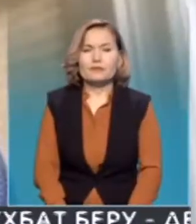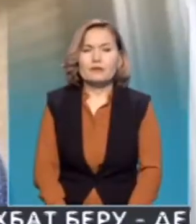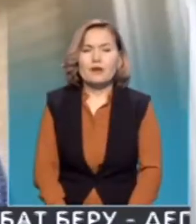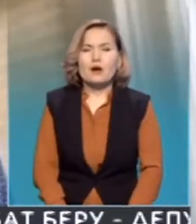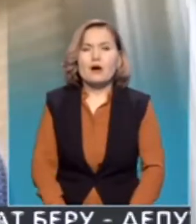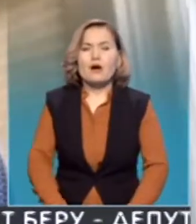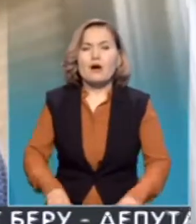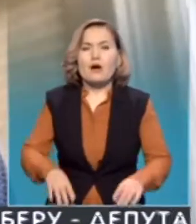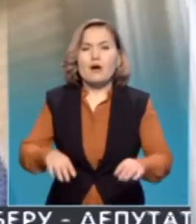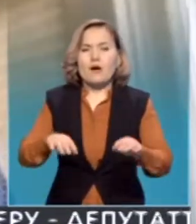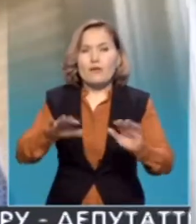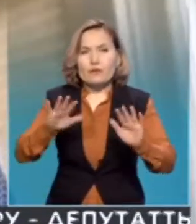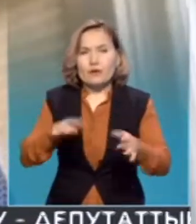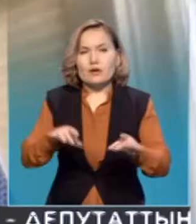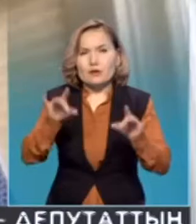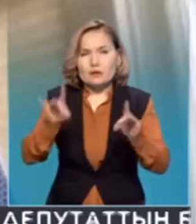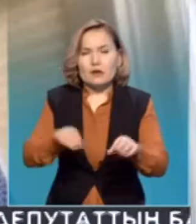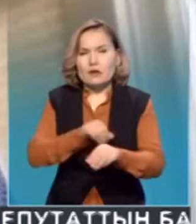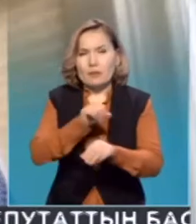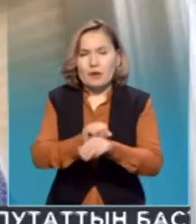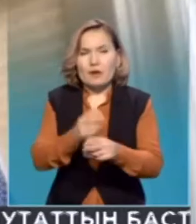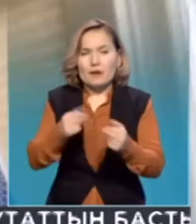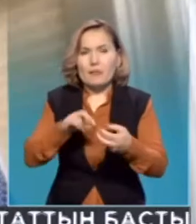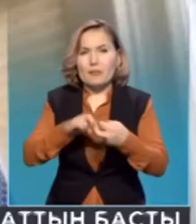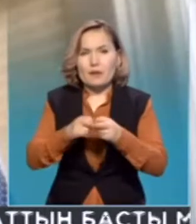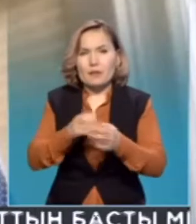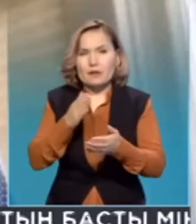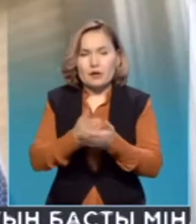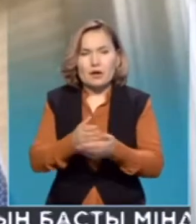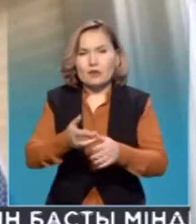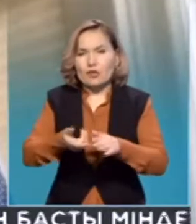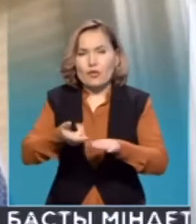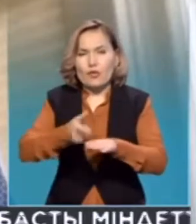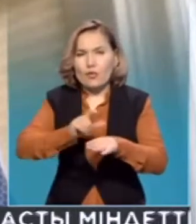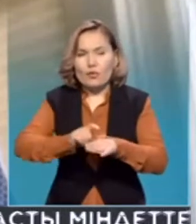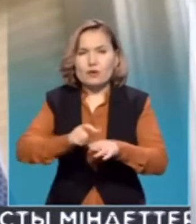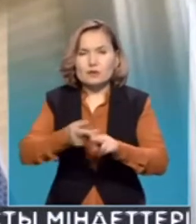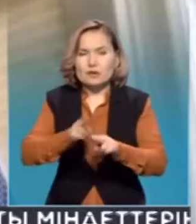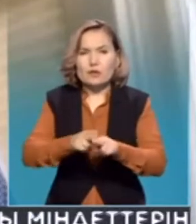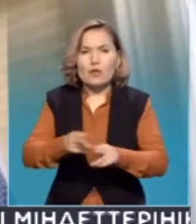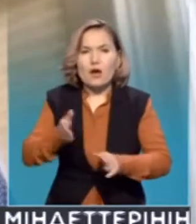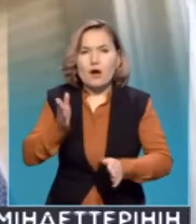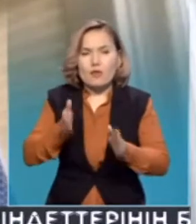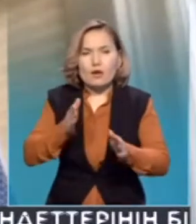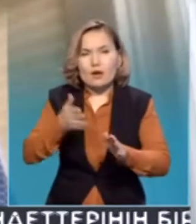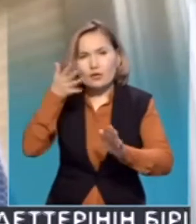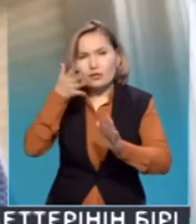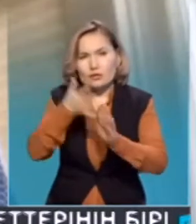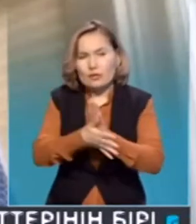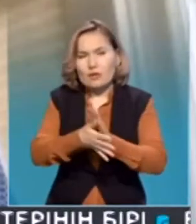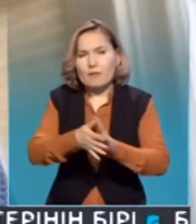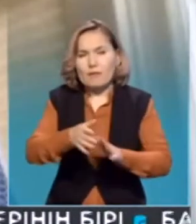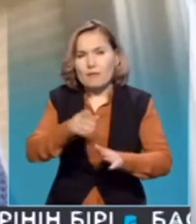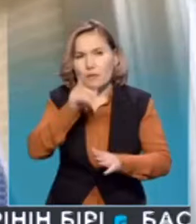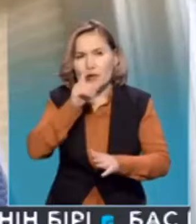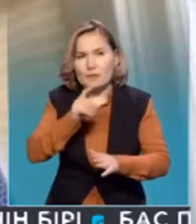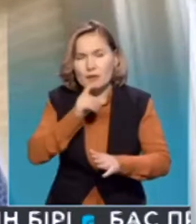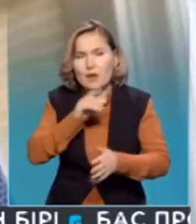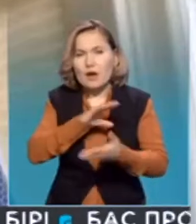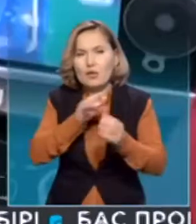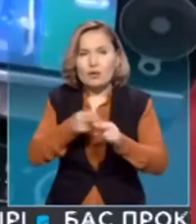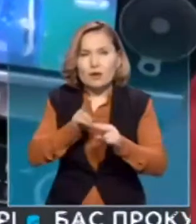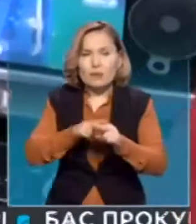Кенеттен тоқтап қалу проблема. Соған қарағанда көлік өте күрделі ортада қалай жұмыс істеу керектігін әлі толық түсінбеген тәрізді. Және